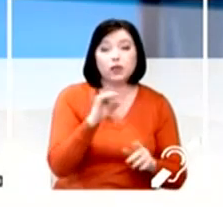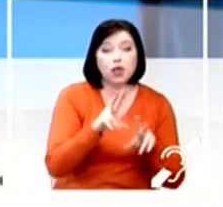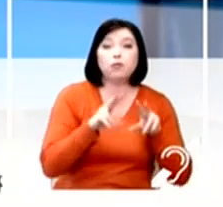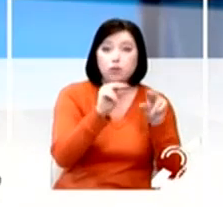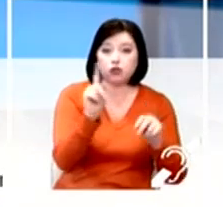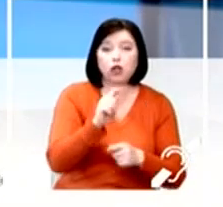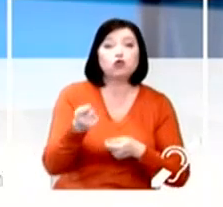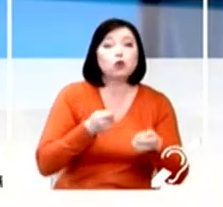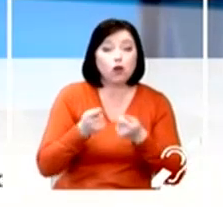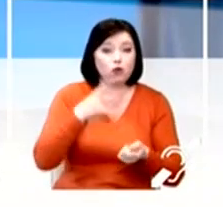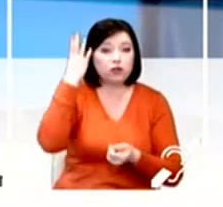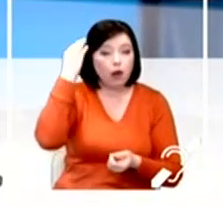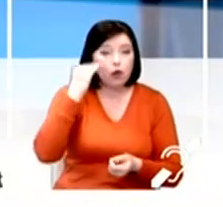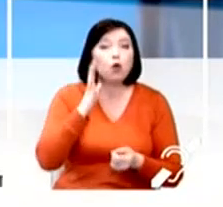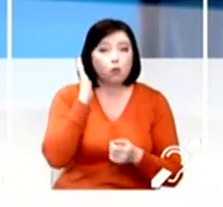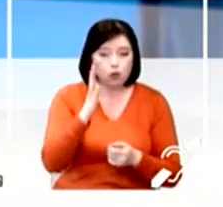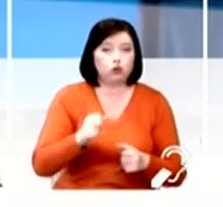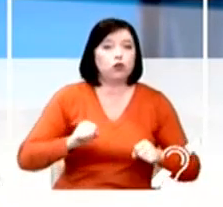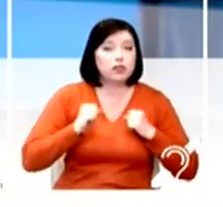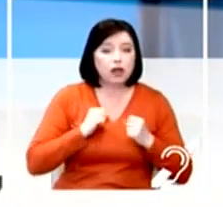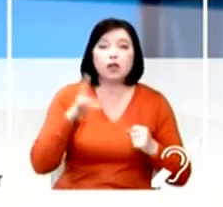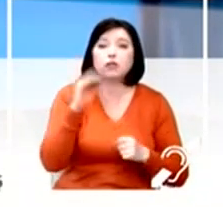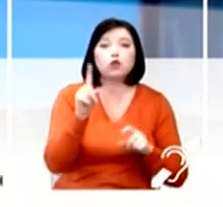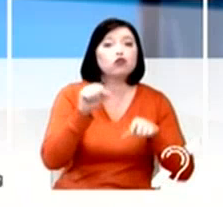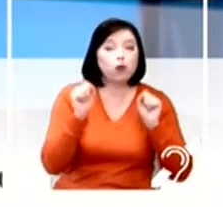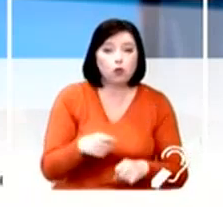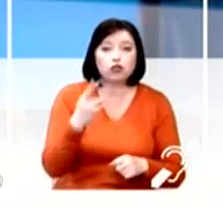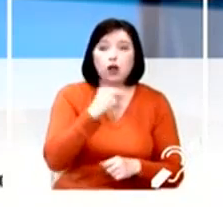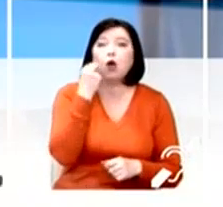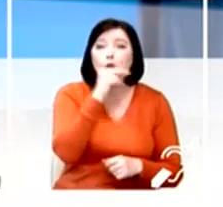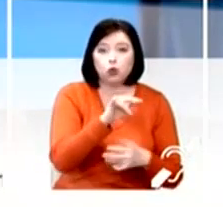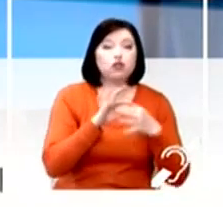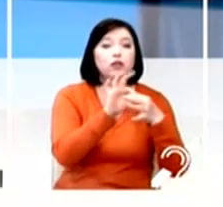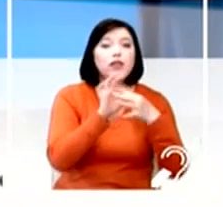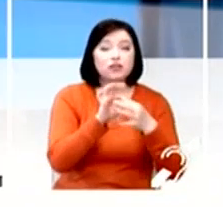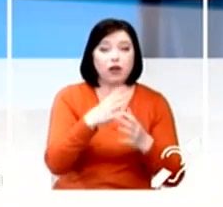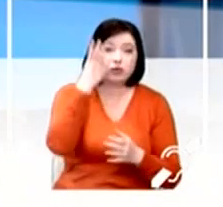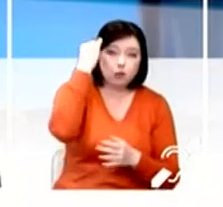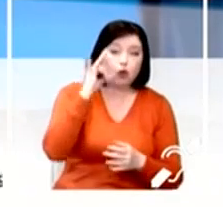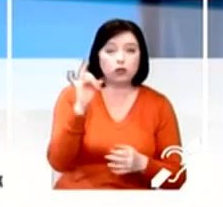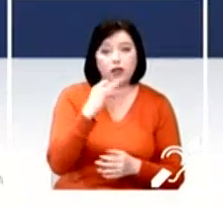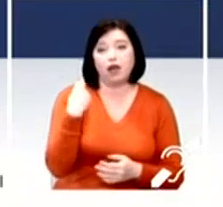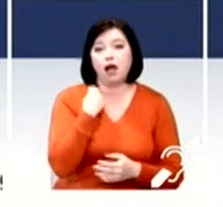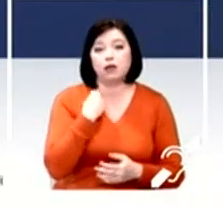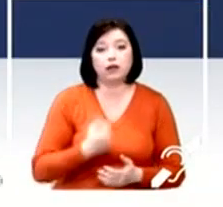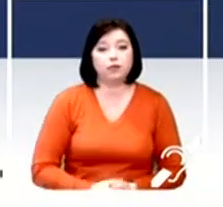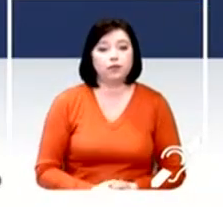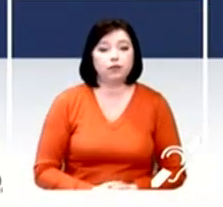asigurări că autoritățile de la Chișinău vor depune tot efortul pentru intensificarea dialogului moldo-britanic.